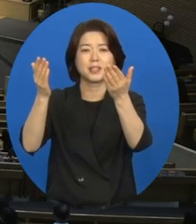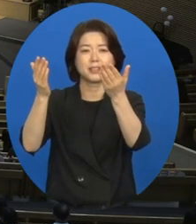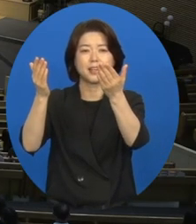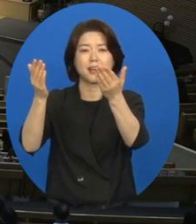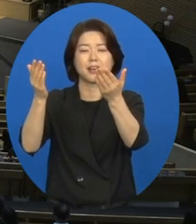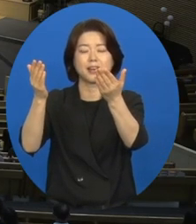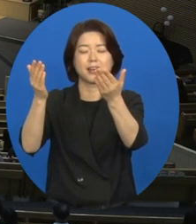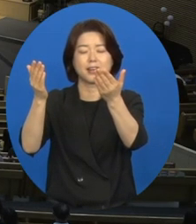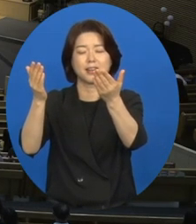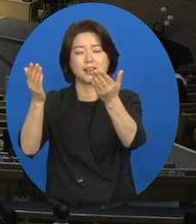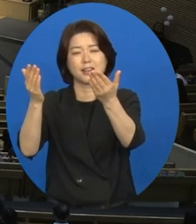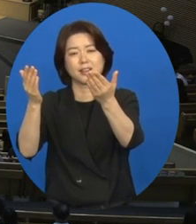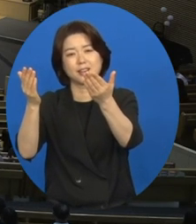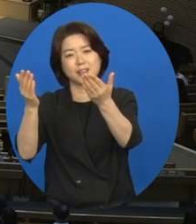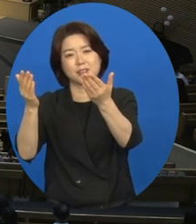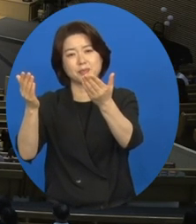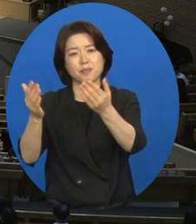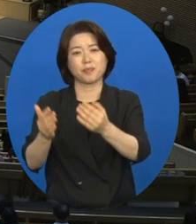예배합니다.